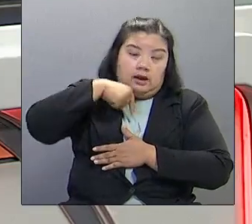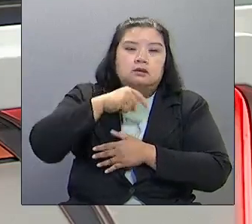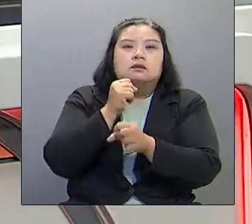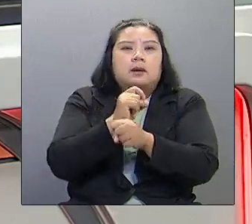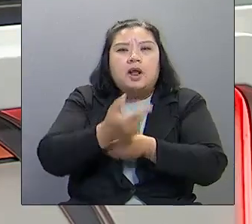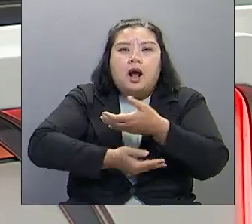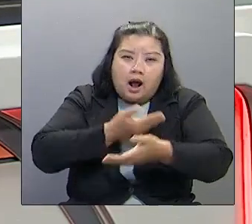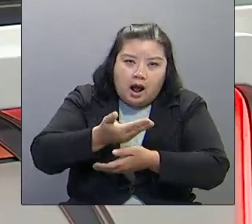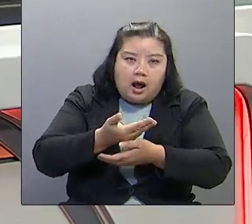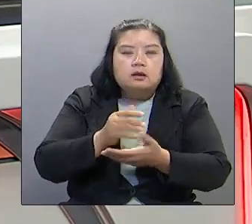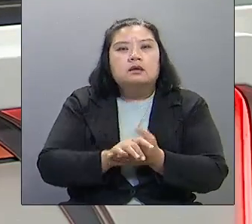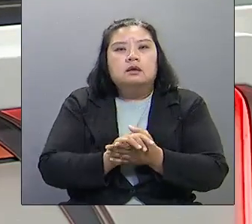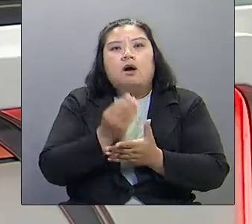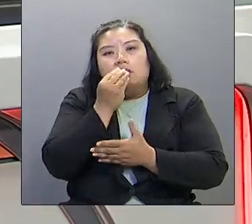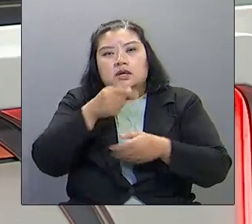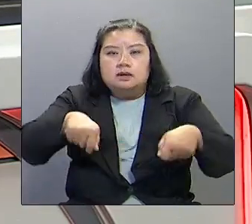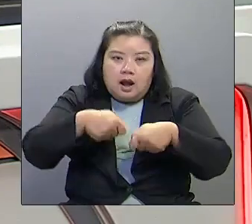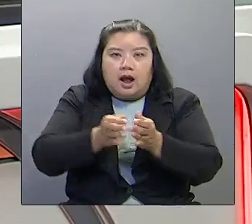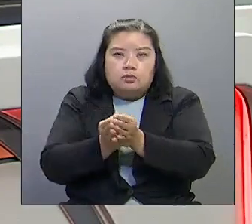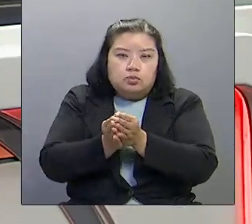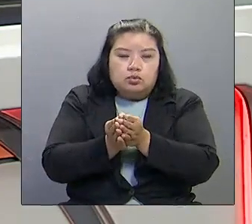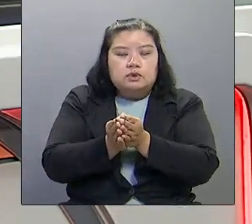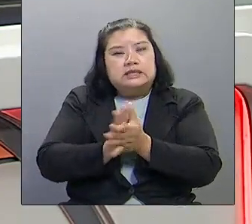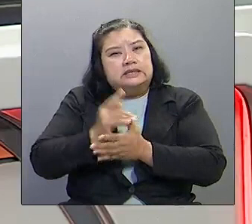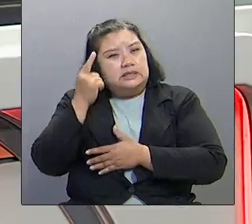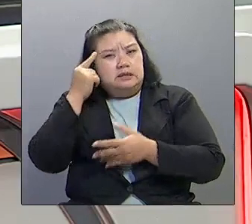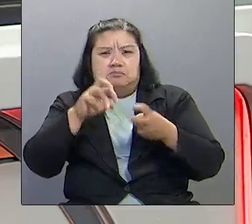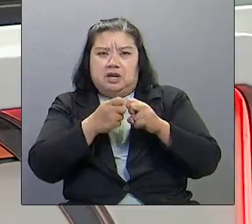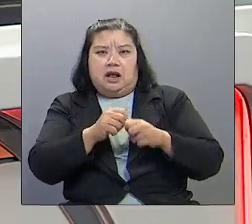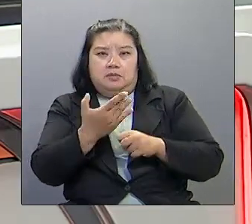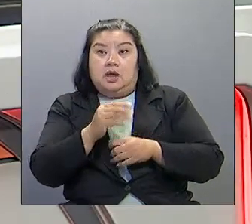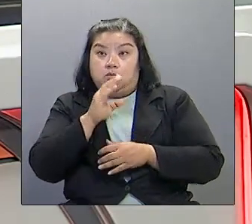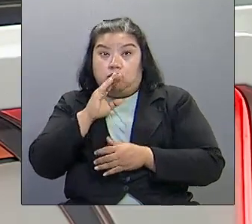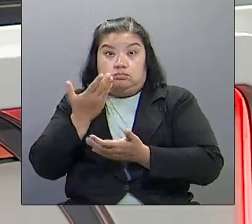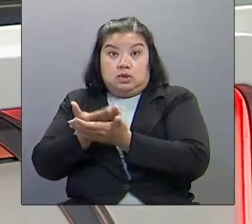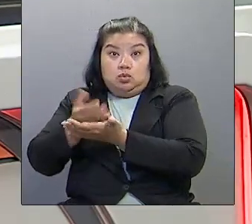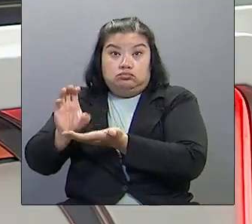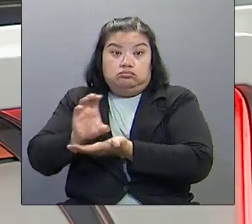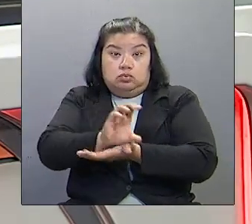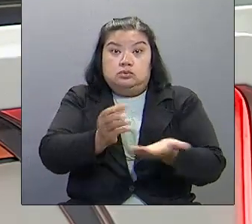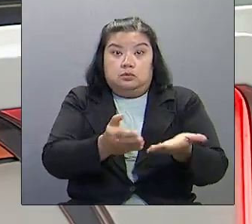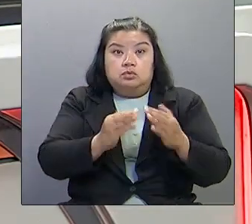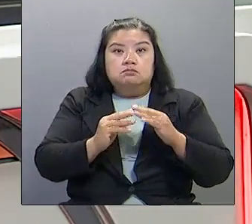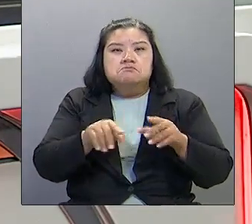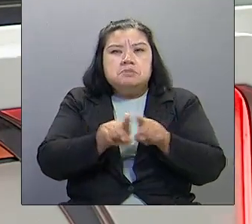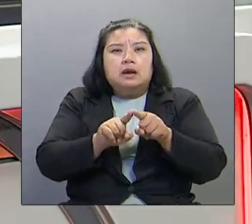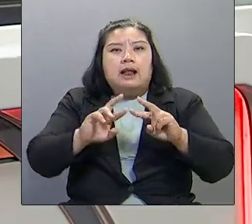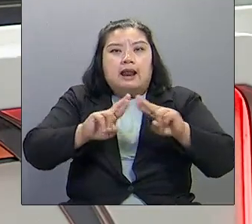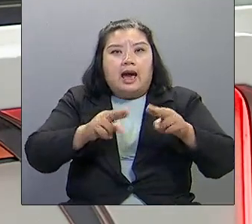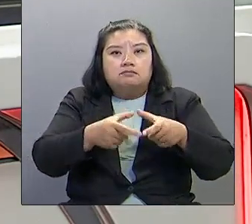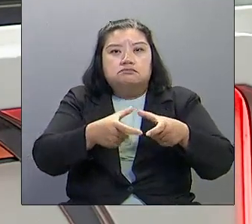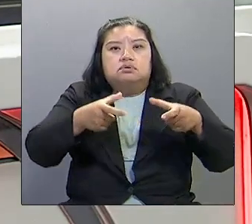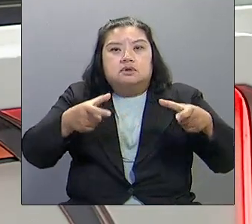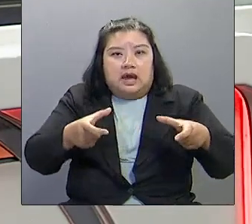ขายของมองในแง่มุมหนึ่งเนี่ยคงจะไม่ใช่ปัญหาถ้ามีทุนข้ามชาติเข้ามาแต่ตอนนี้ปัญหาก็คือคนไทยเองก